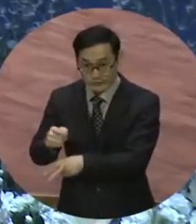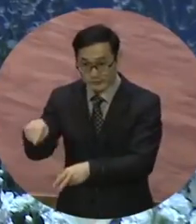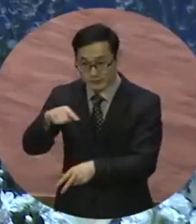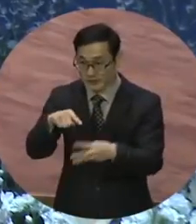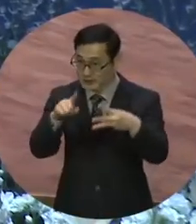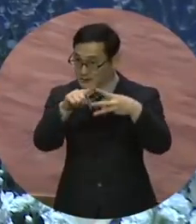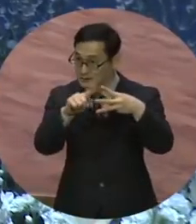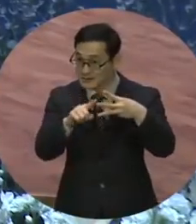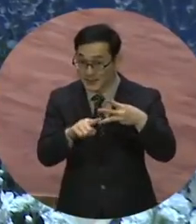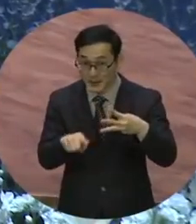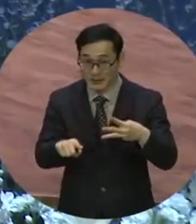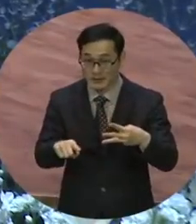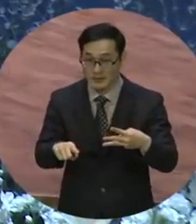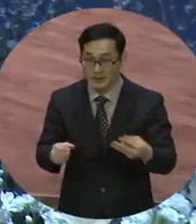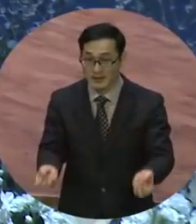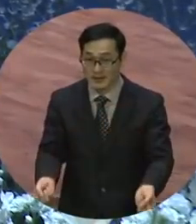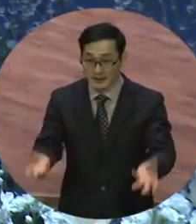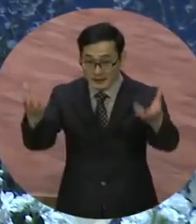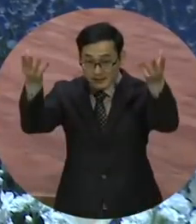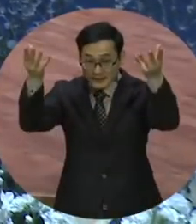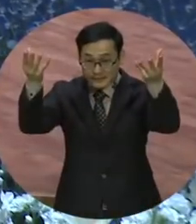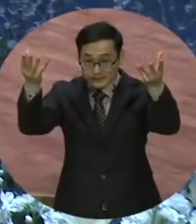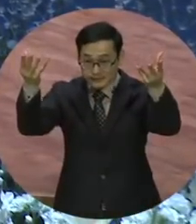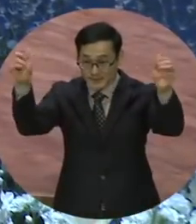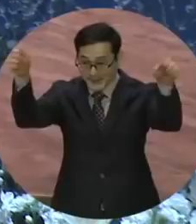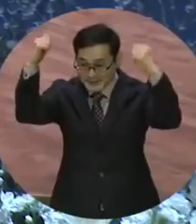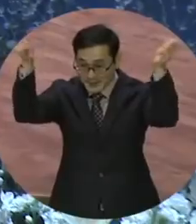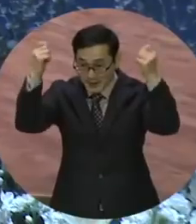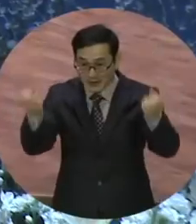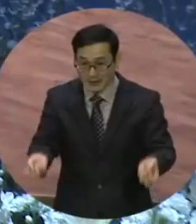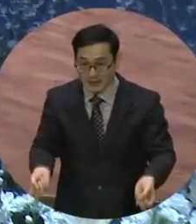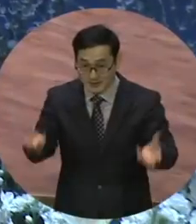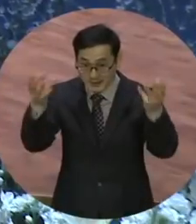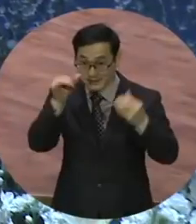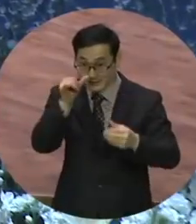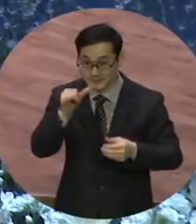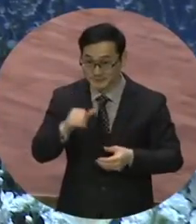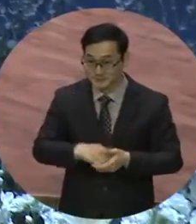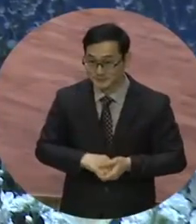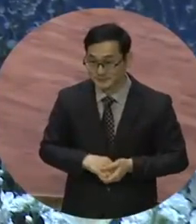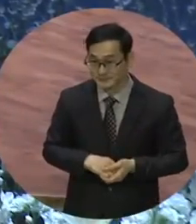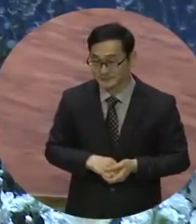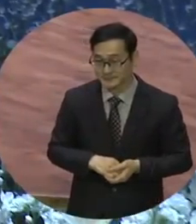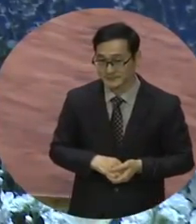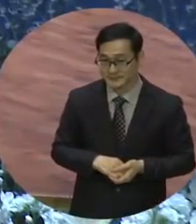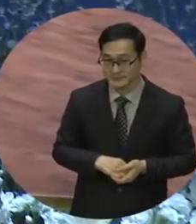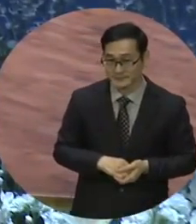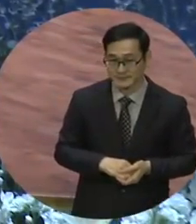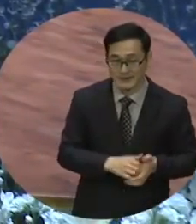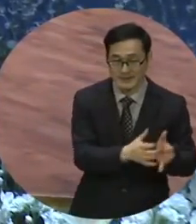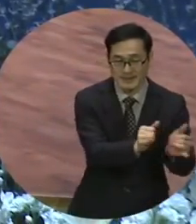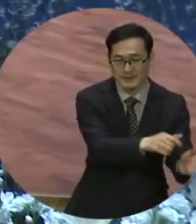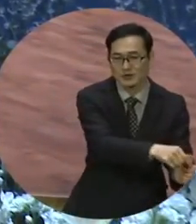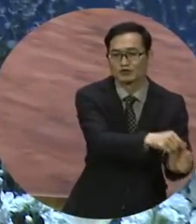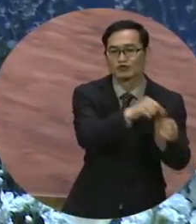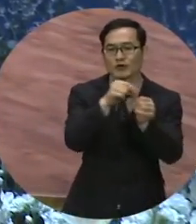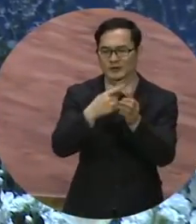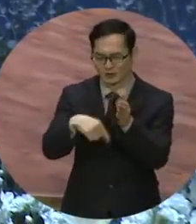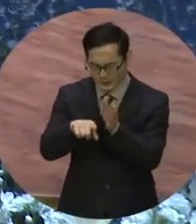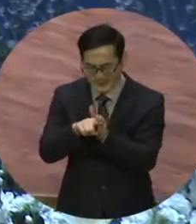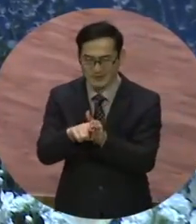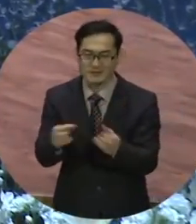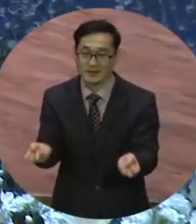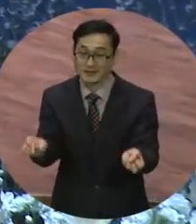우리는 이 교회는 전도 공동체예요. 구원의 방주예요. 생명을 살려내야 하는 사명이 있는 거예요.